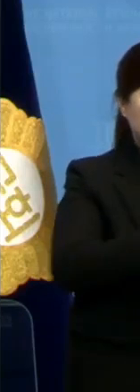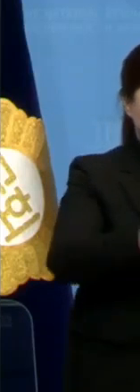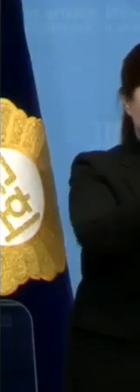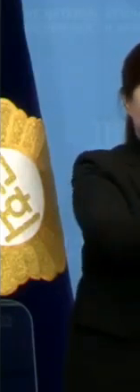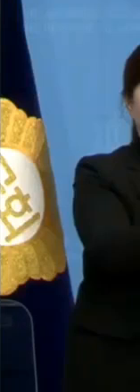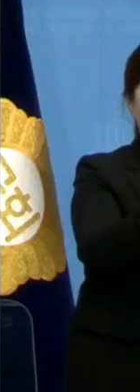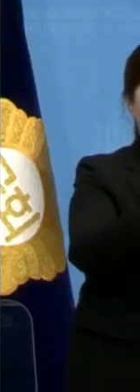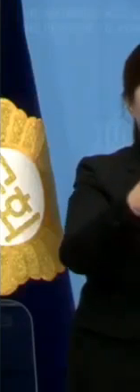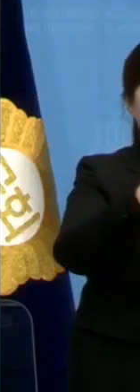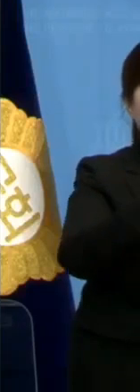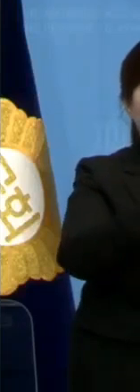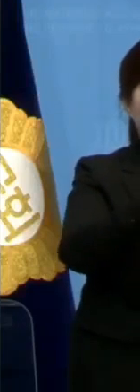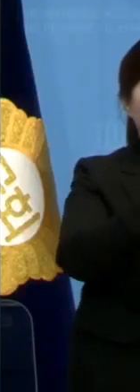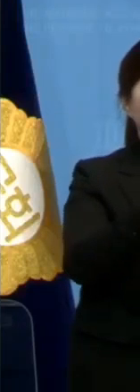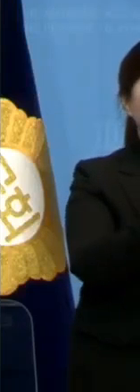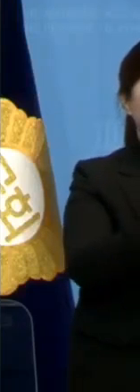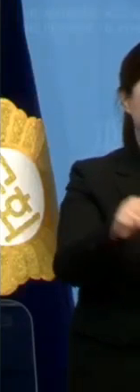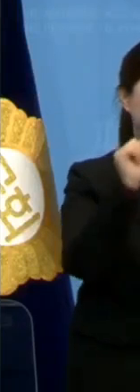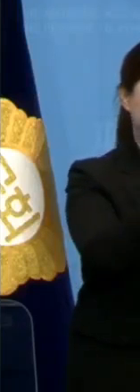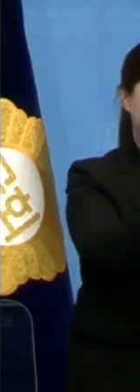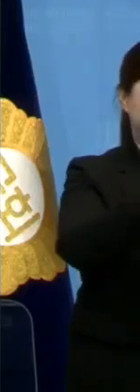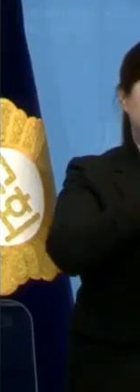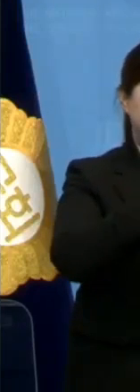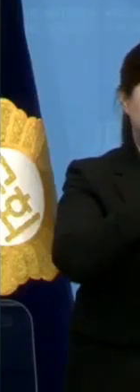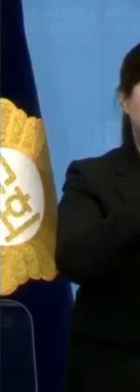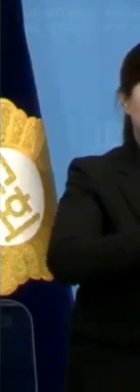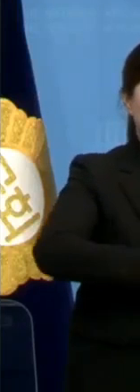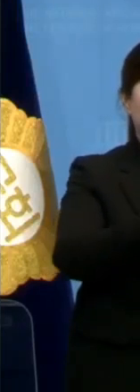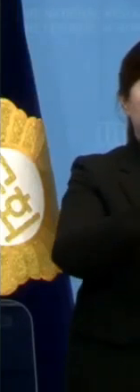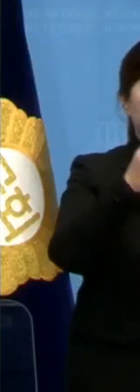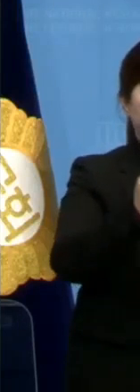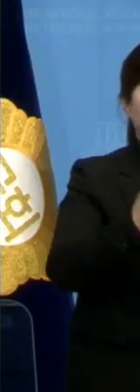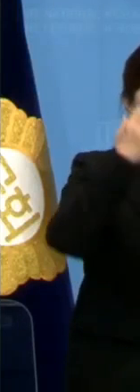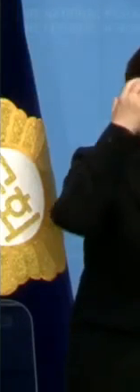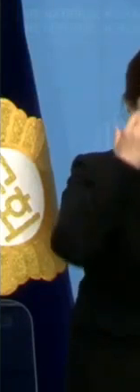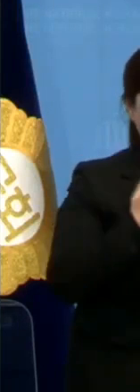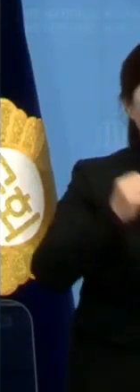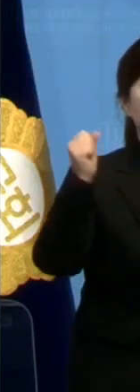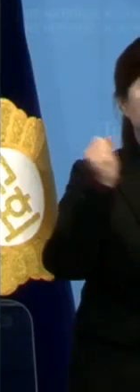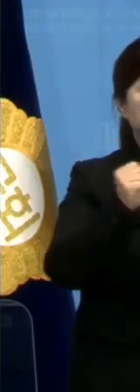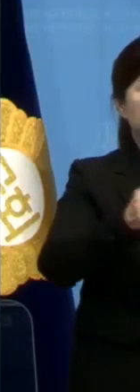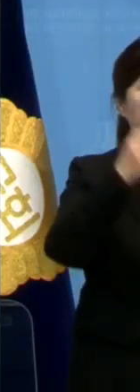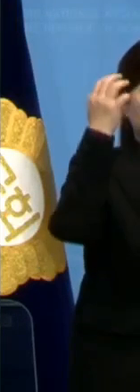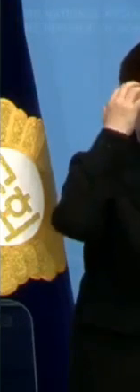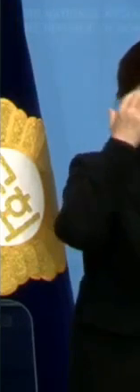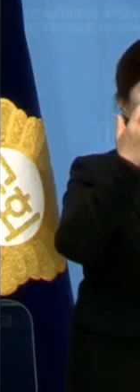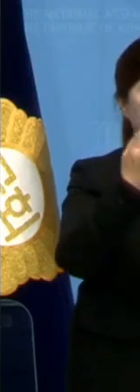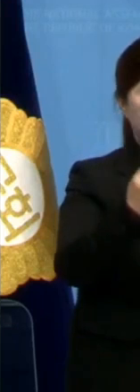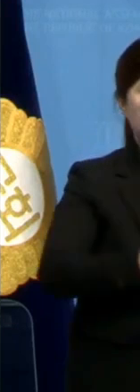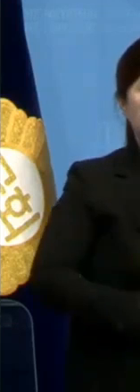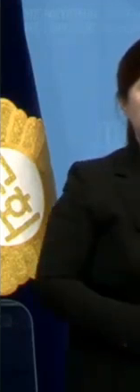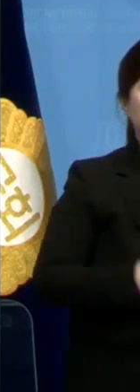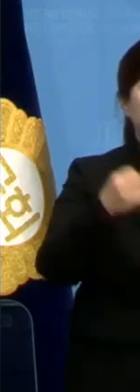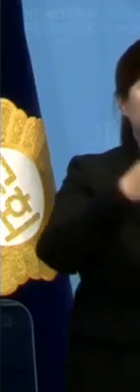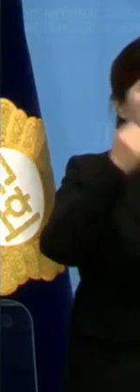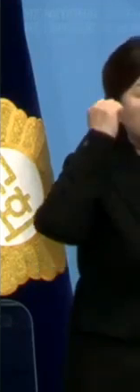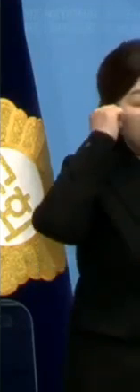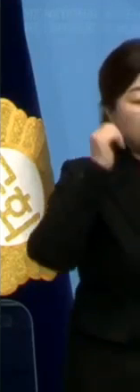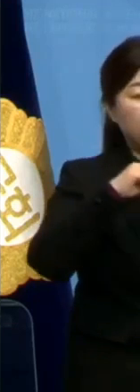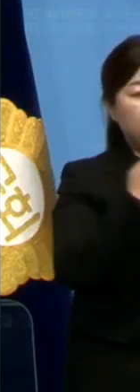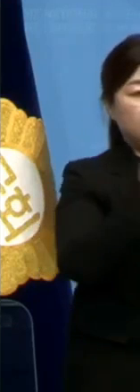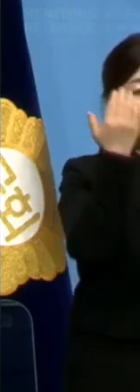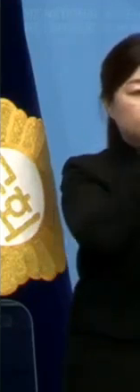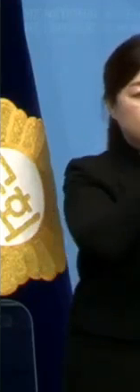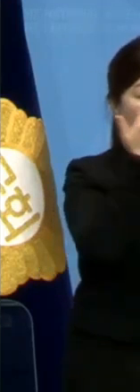수고하고 온 의료진들이 감염 위험에 더해 더위와 추위로 고생하고 있습니다. 또한 숙소나